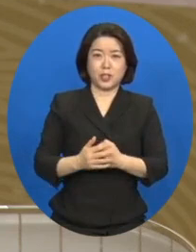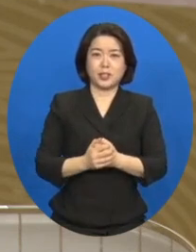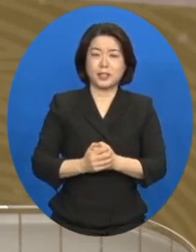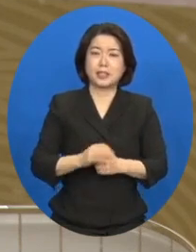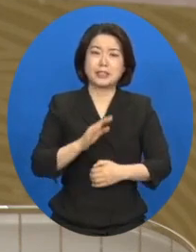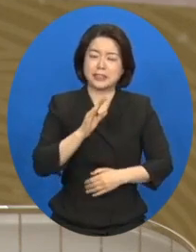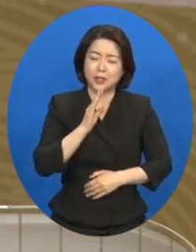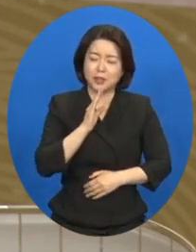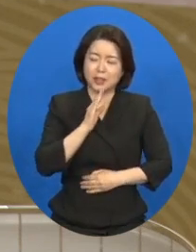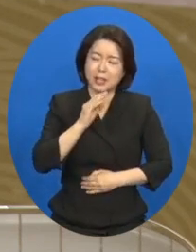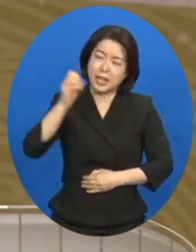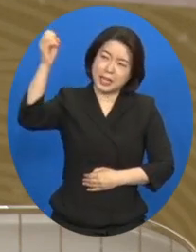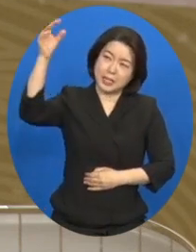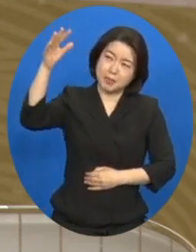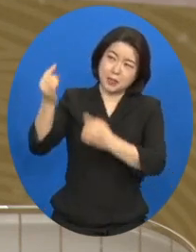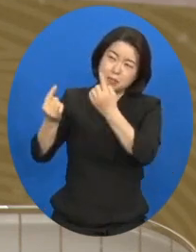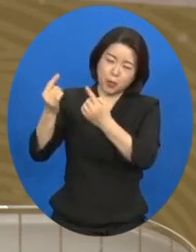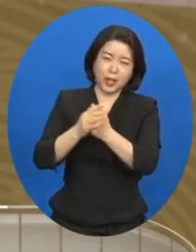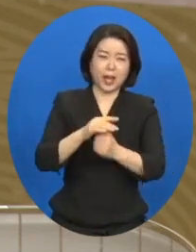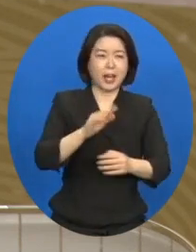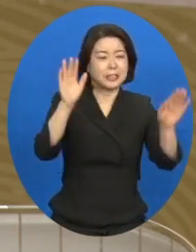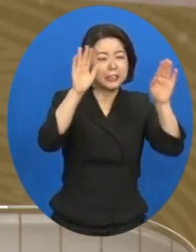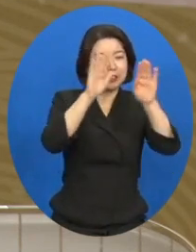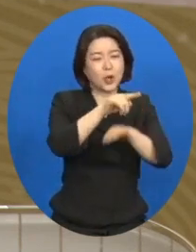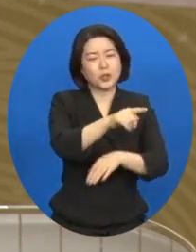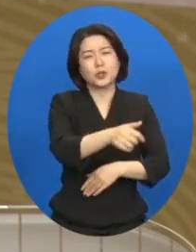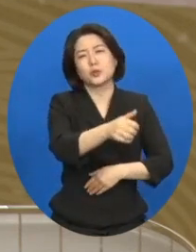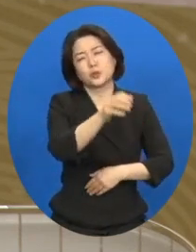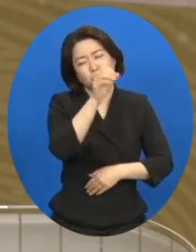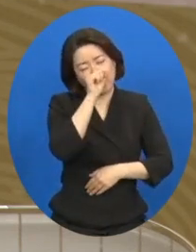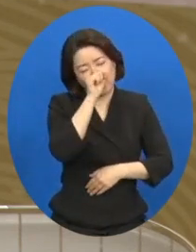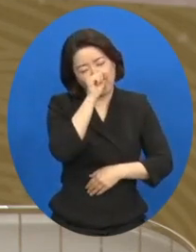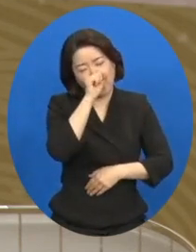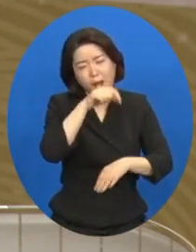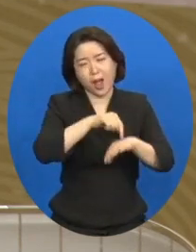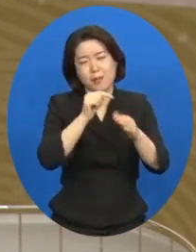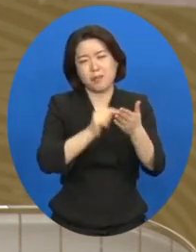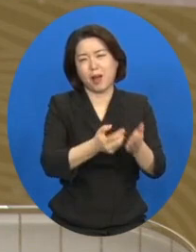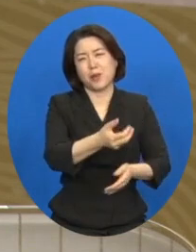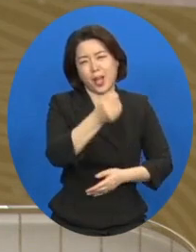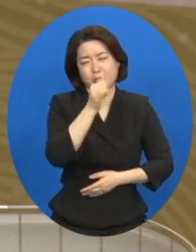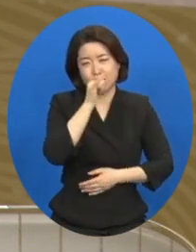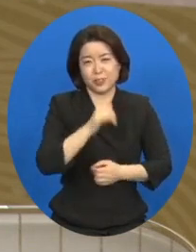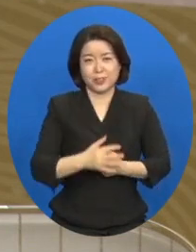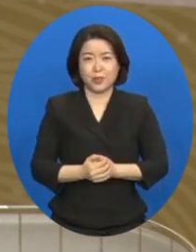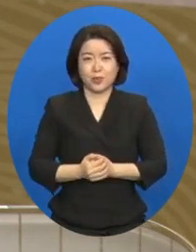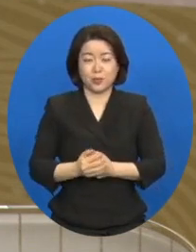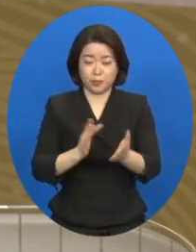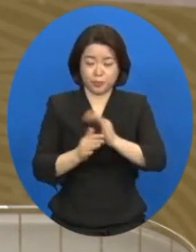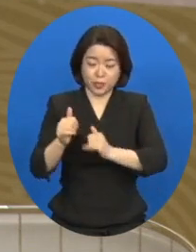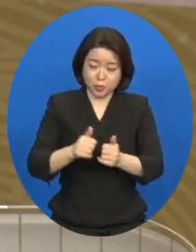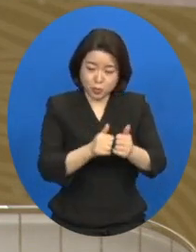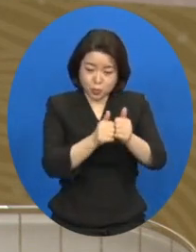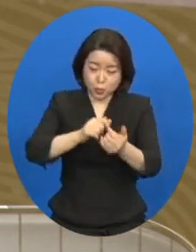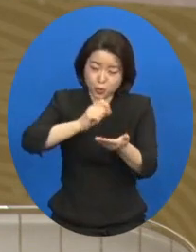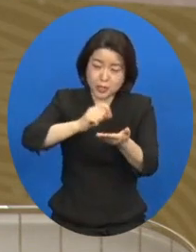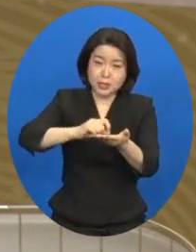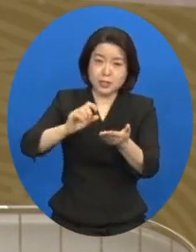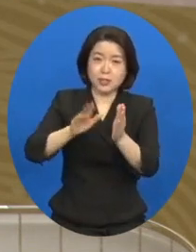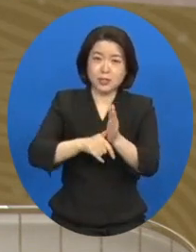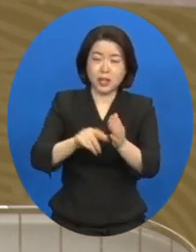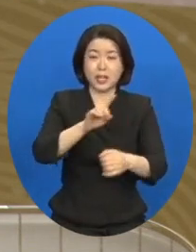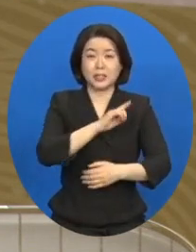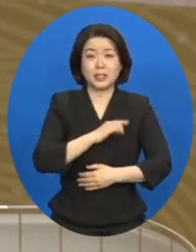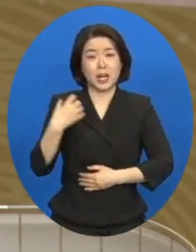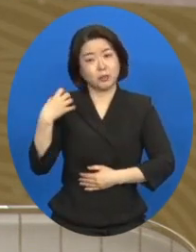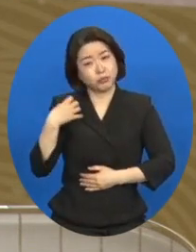사실 빛보다도 어둠을 더 좋아하는 여전히 그런 성향을 가지고 있습니다. 예수 동행일기를 쓸 때 제일